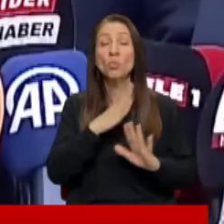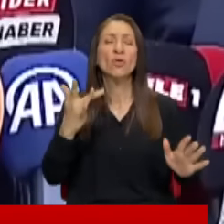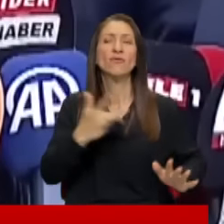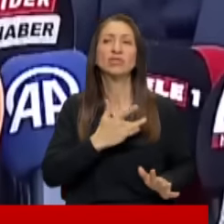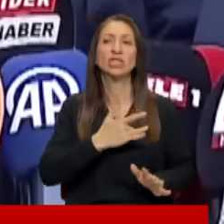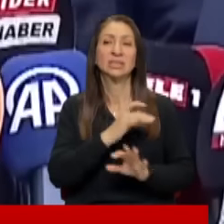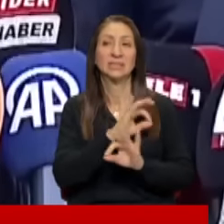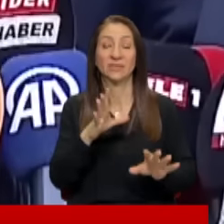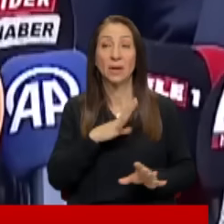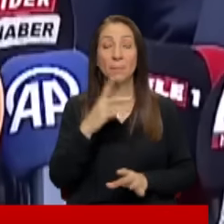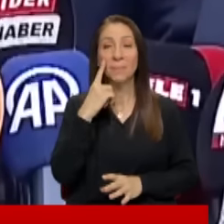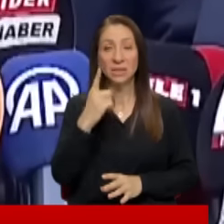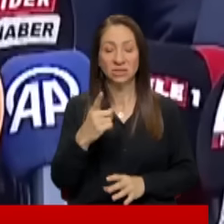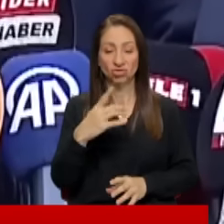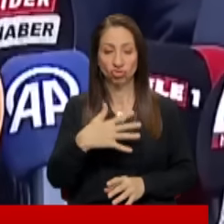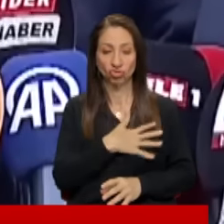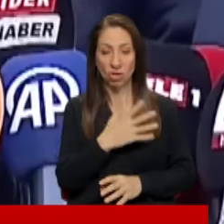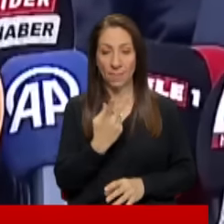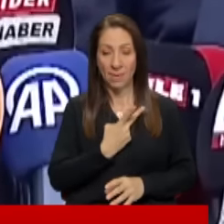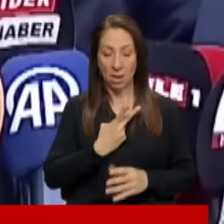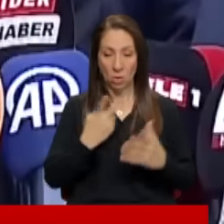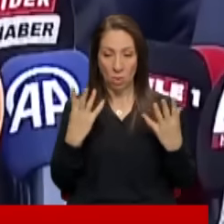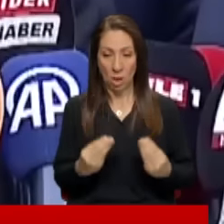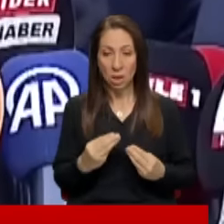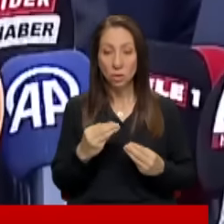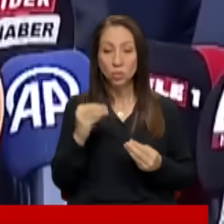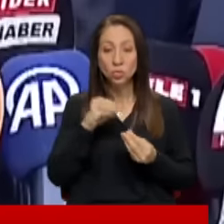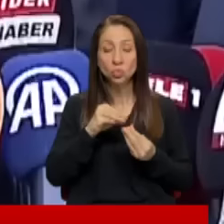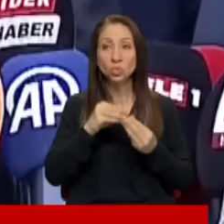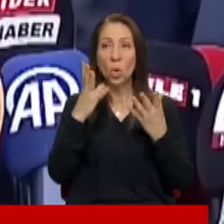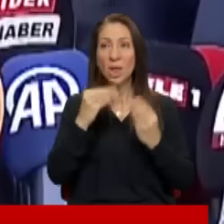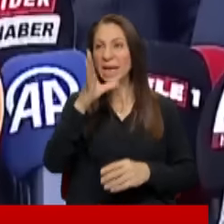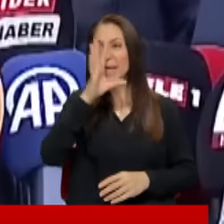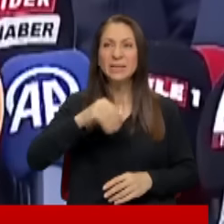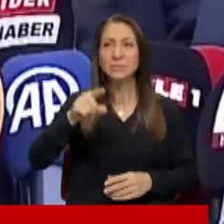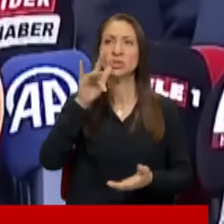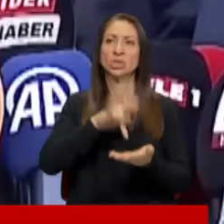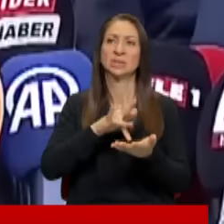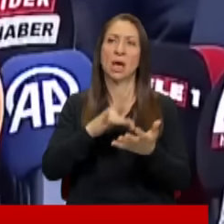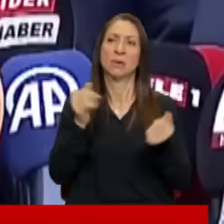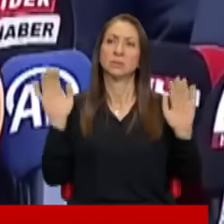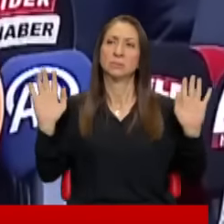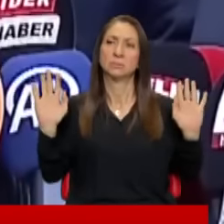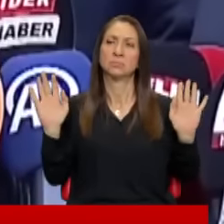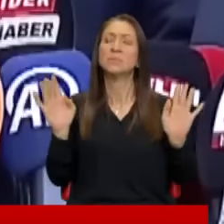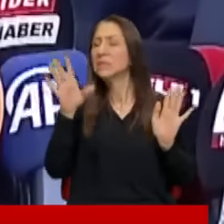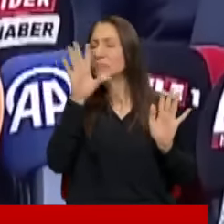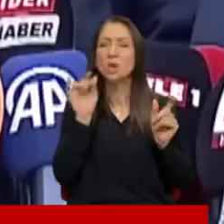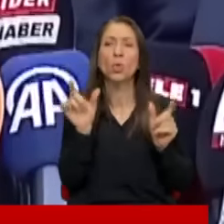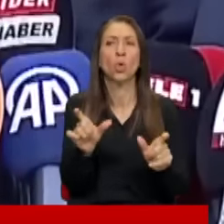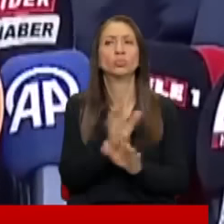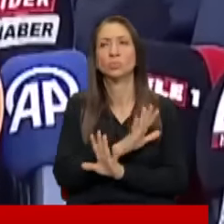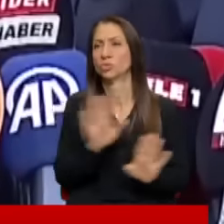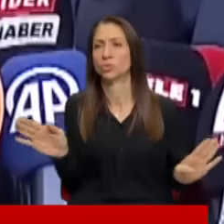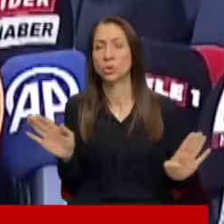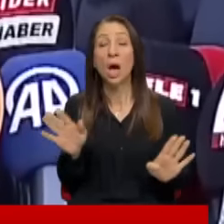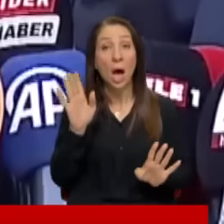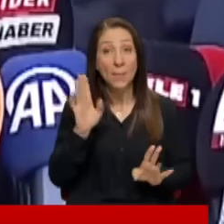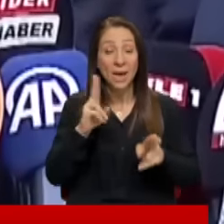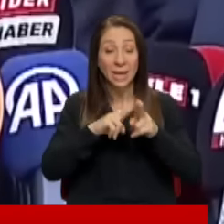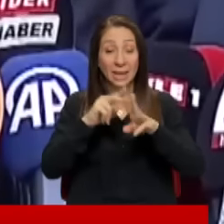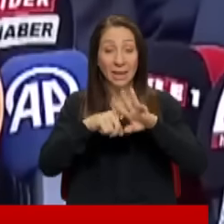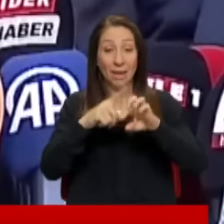vicdansızlık yapılıyor. Bakın Cumhuriyet Halk Partisi olarak kusuru olan kimse cezasını çeksin. Kimseyi koruyacak değiliz. Ancak